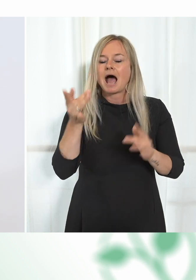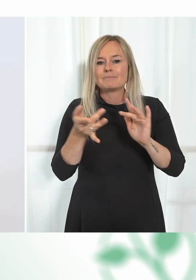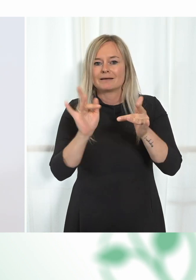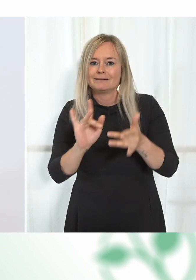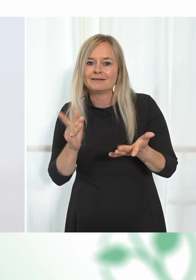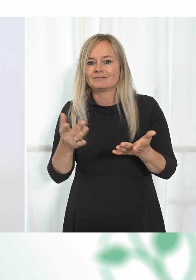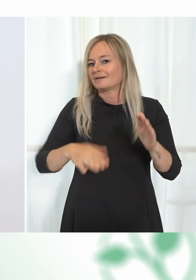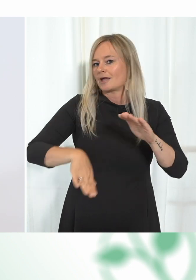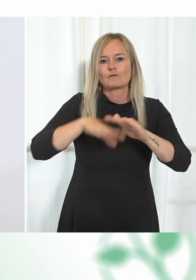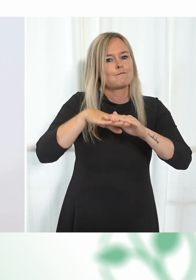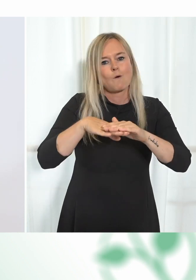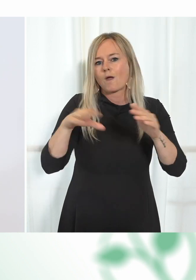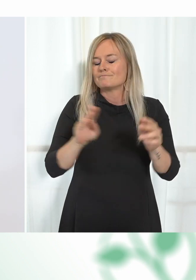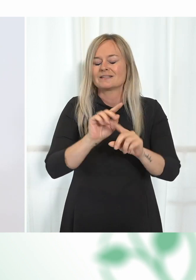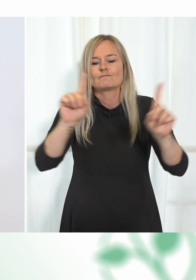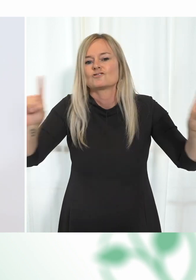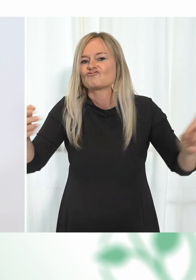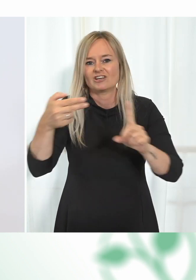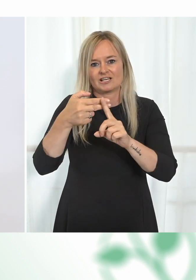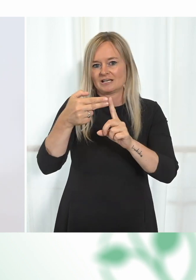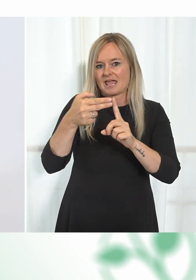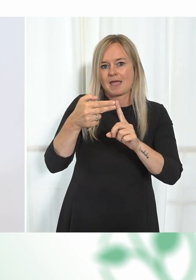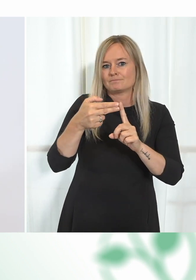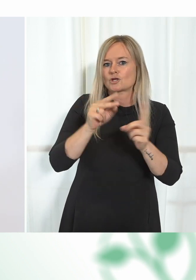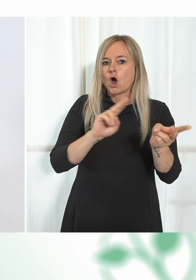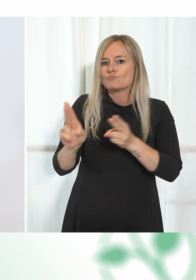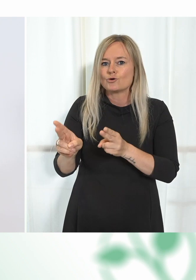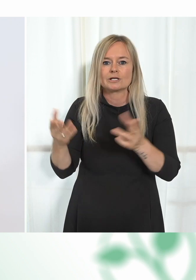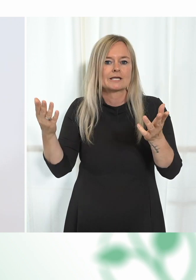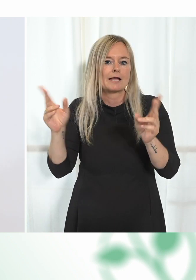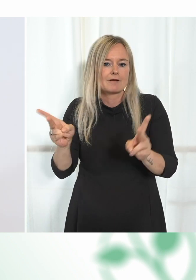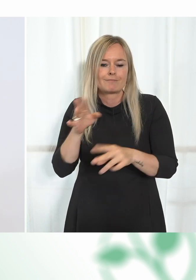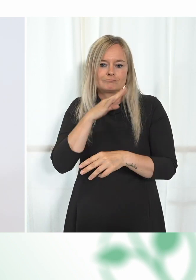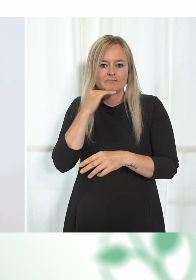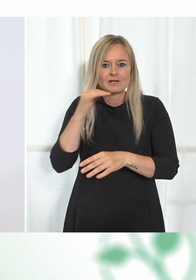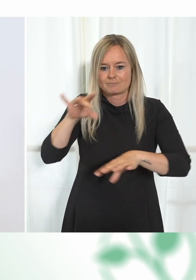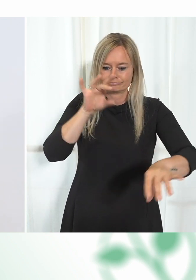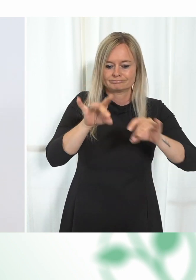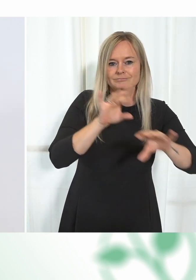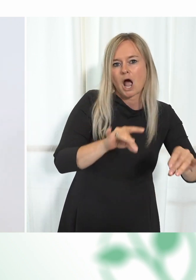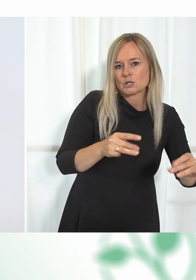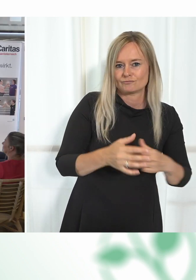ist voll. Das heißt, da gibt es Möglichkeiten, dass Sie sich da ganz viele aussuchen. Herzlichen Dank, Frau